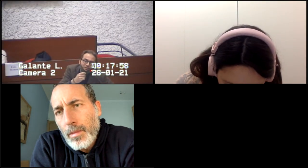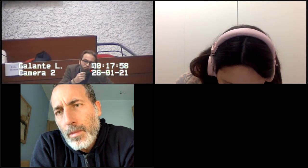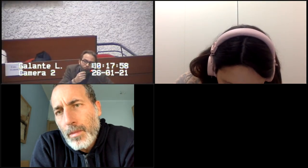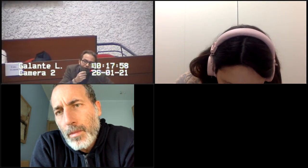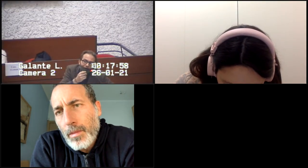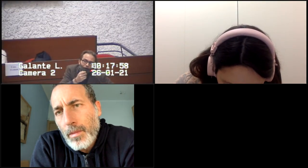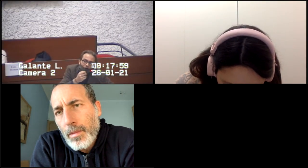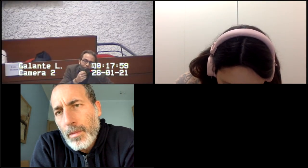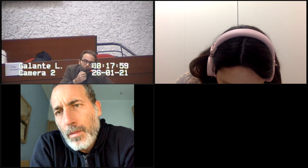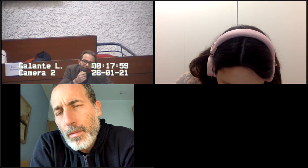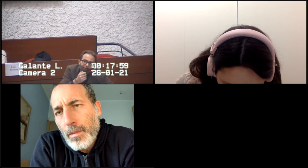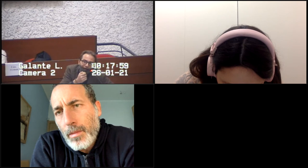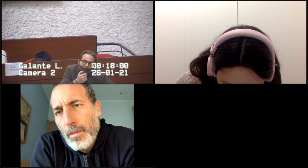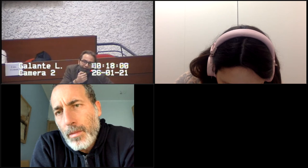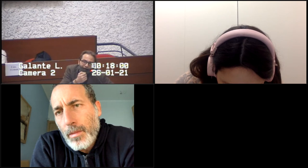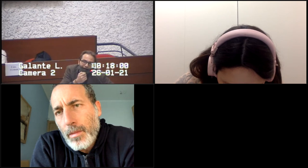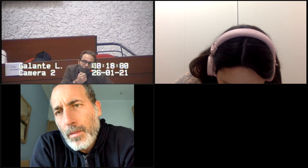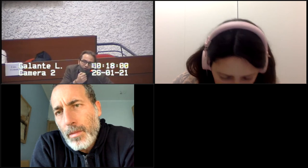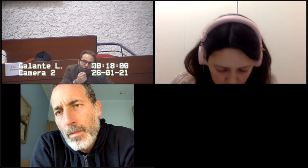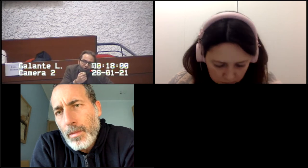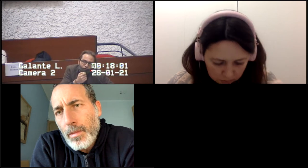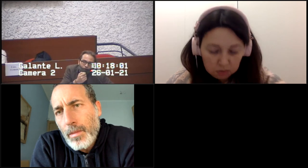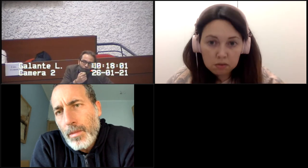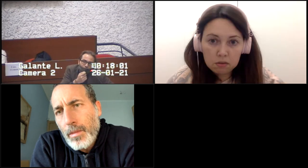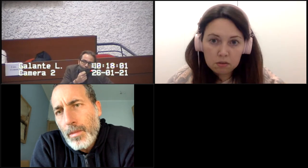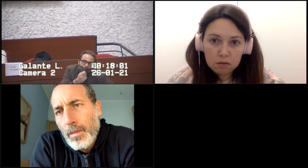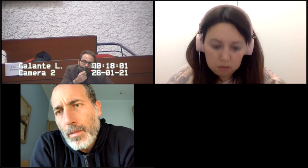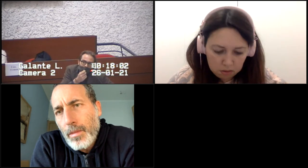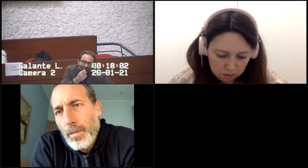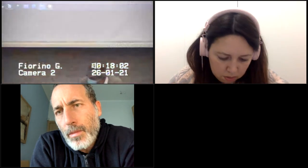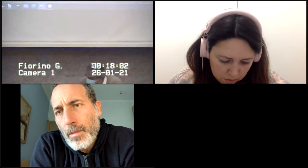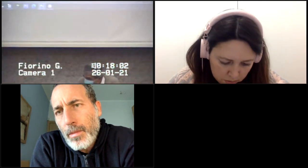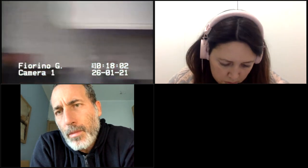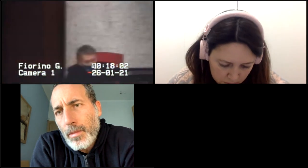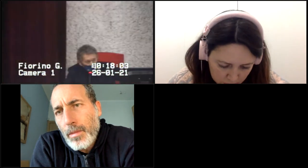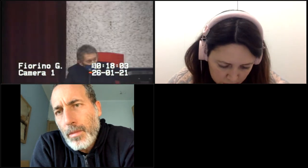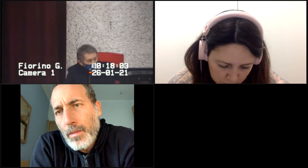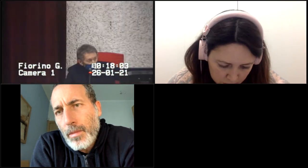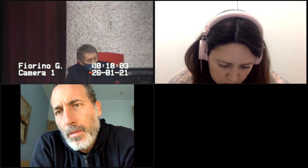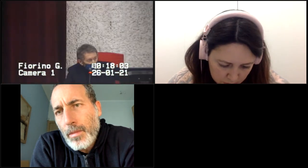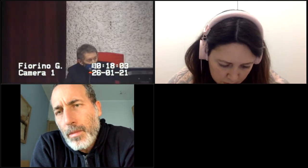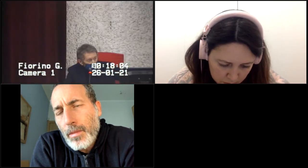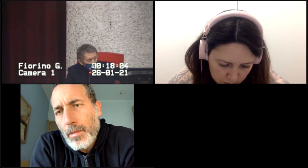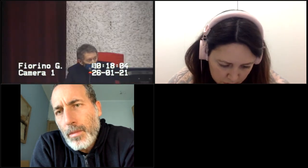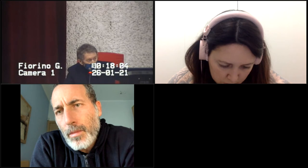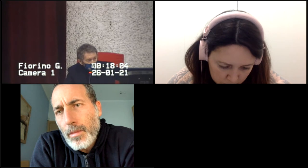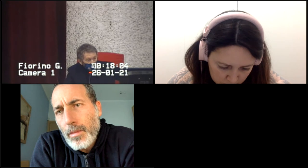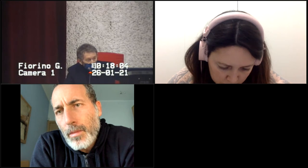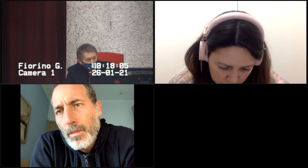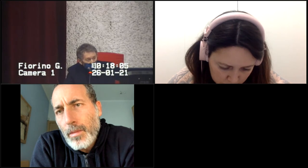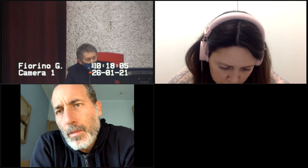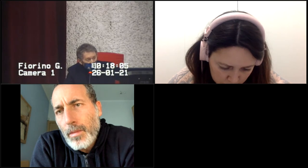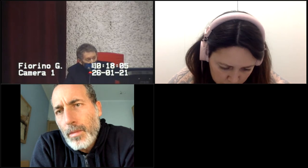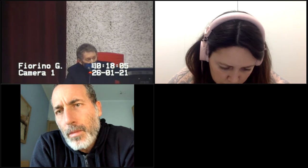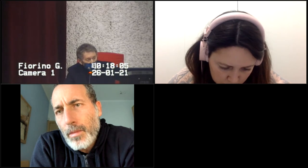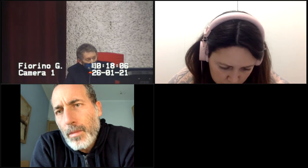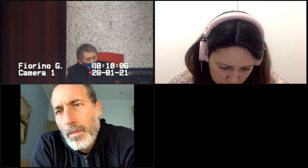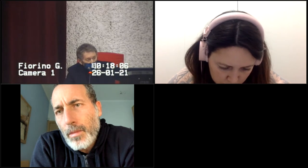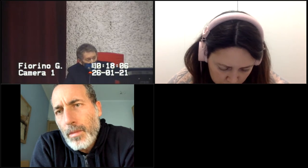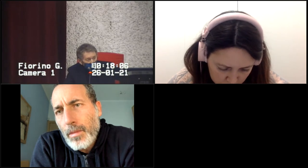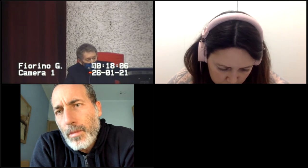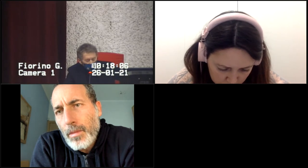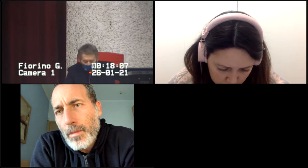Presidente, mi scusi, ho la possibilità di ritirare l'ordine del giorno? Certo, sì, prima della grazie votazione. Allora sì, ritiro l'ordine